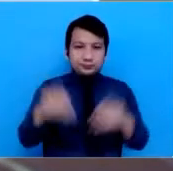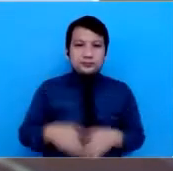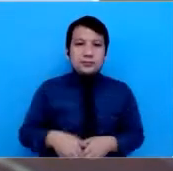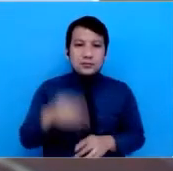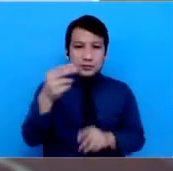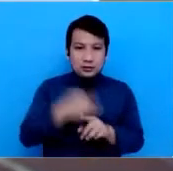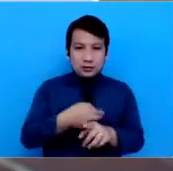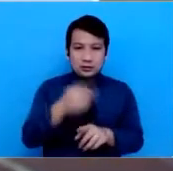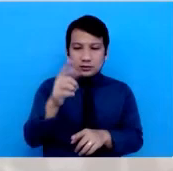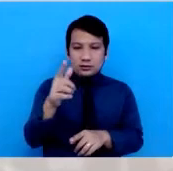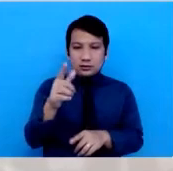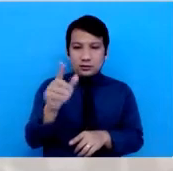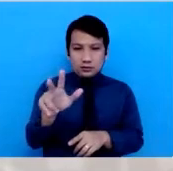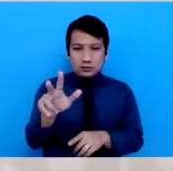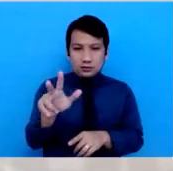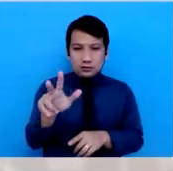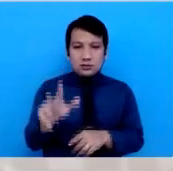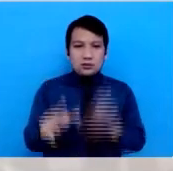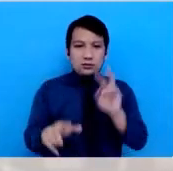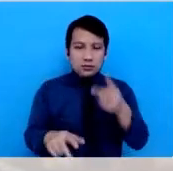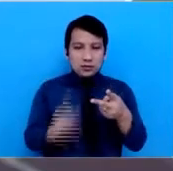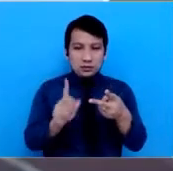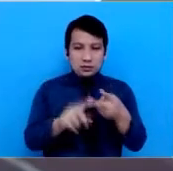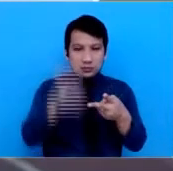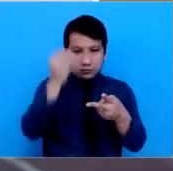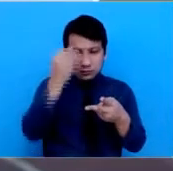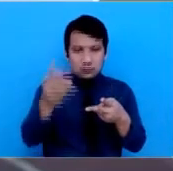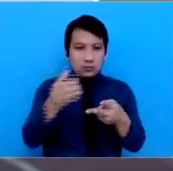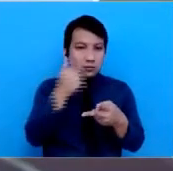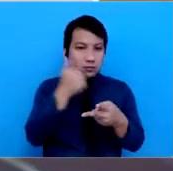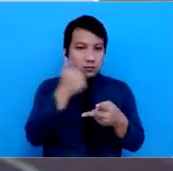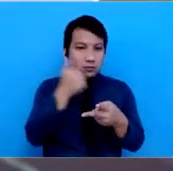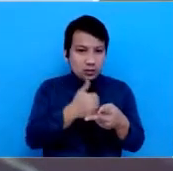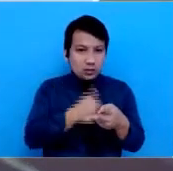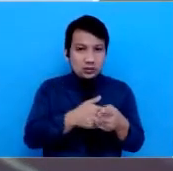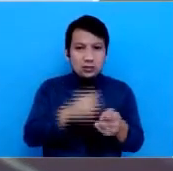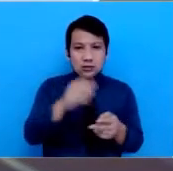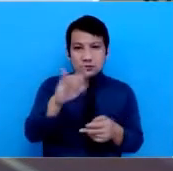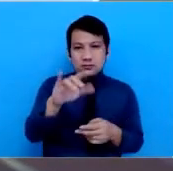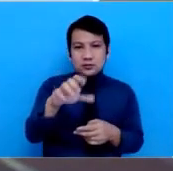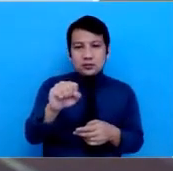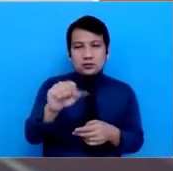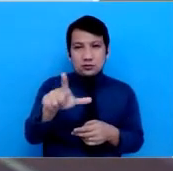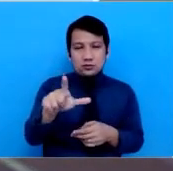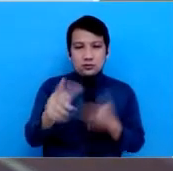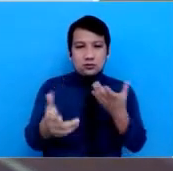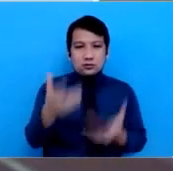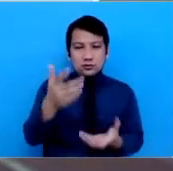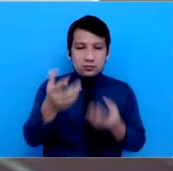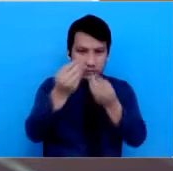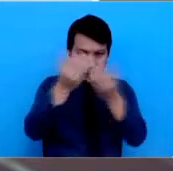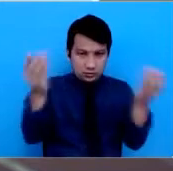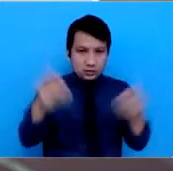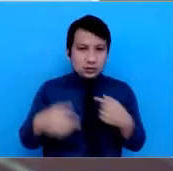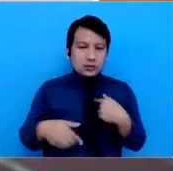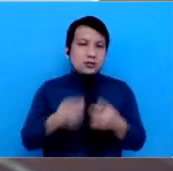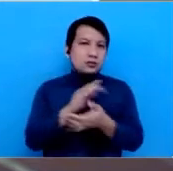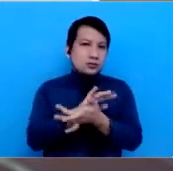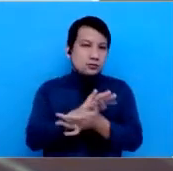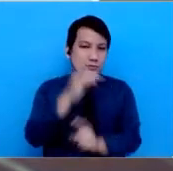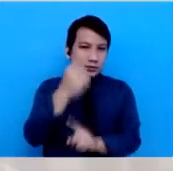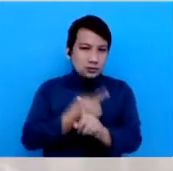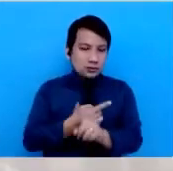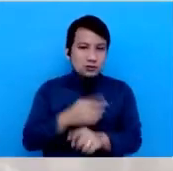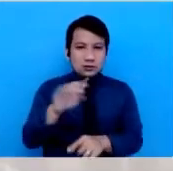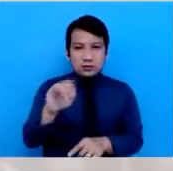3. Ang ikalawang local case naman, babae na nasa Bicol Region, na kumpirmang may COVID siya noong December 14. Habang